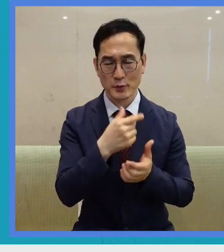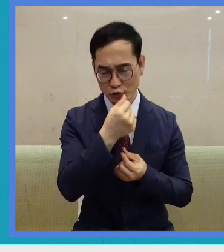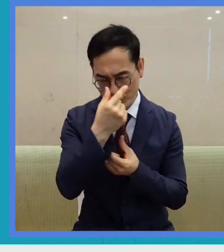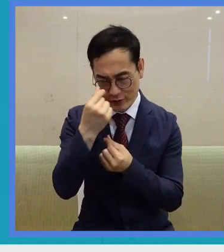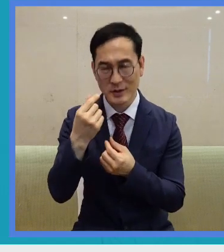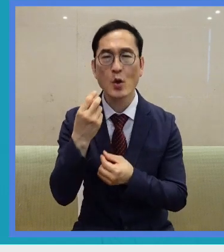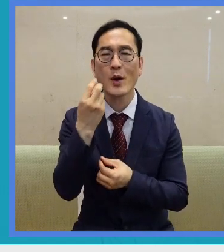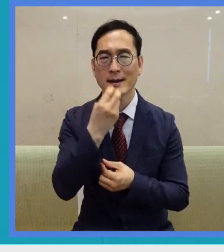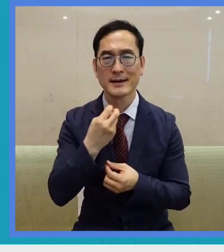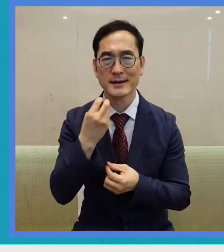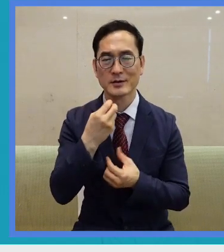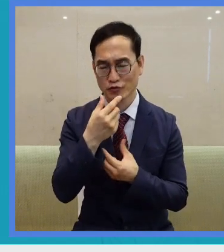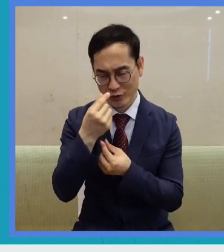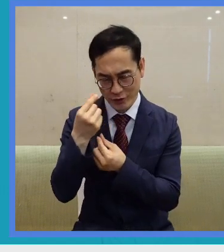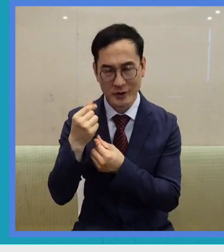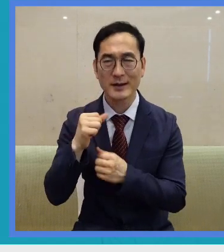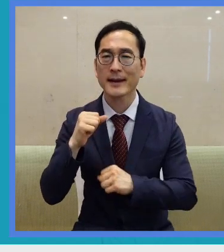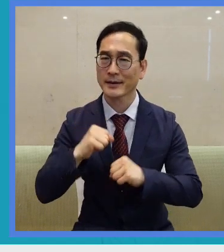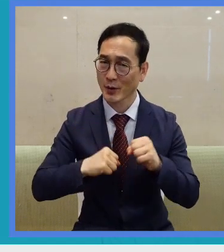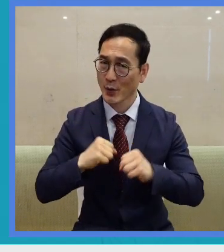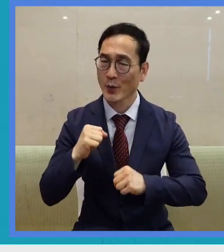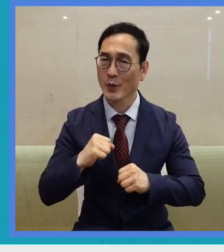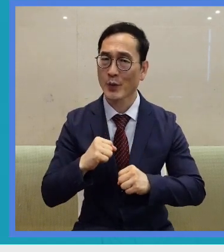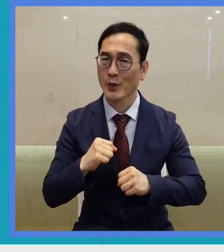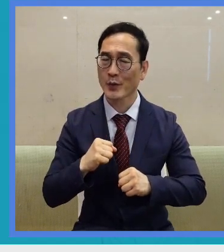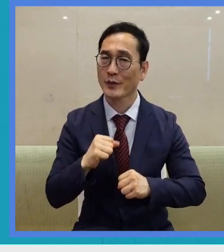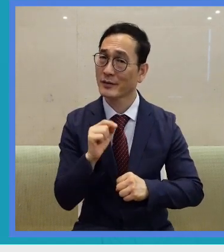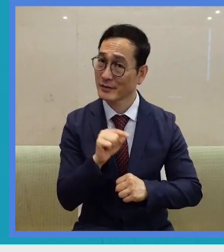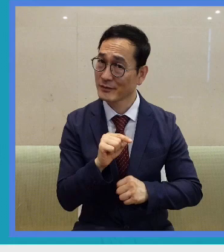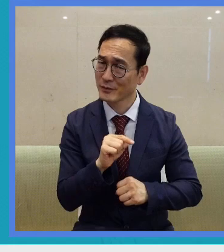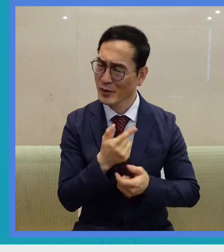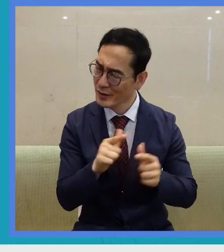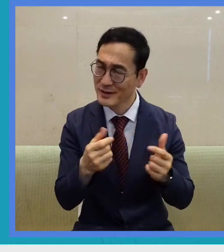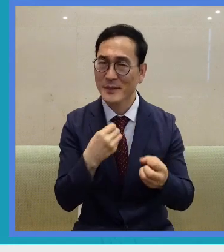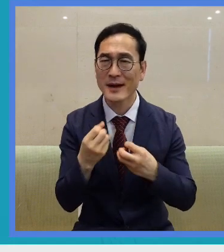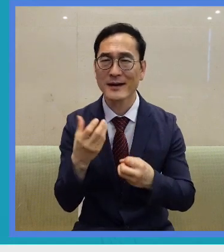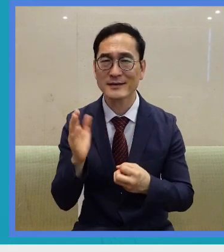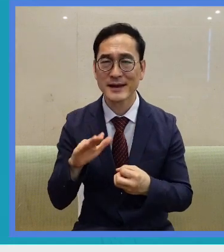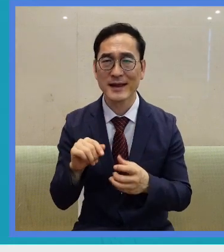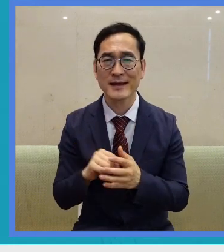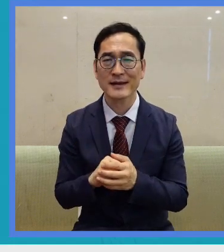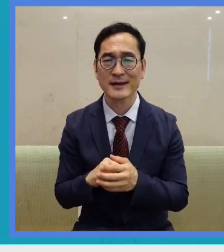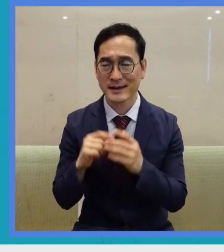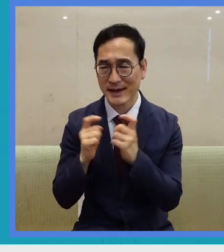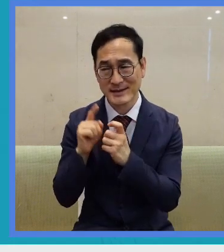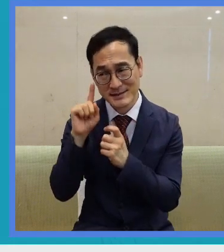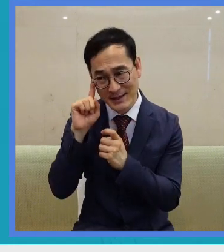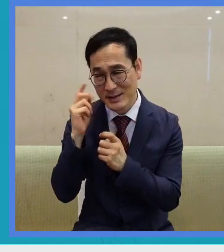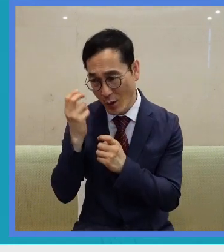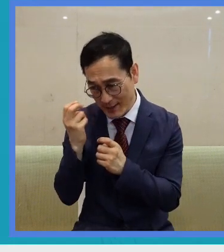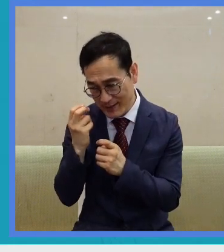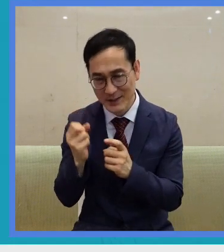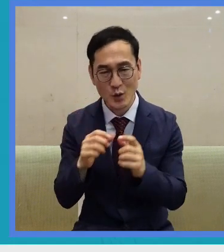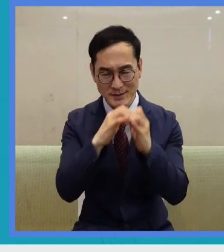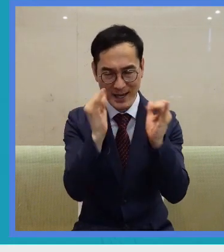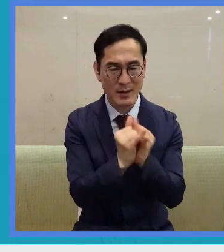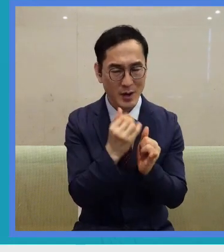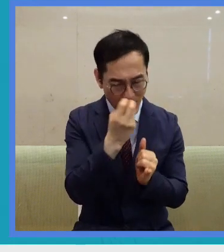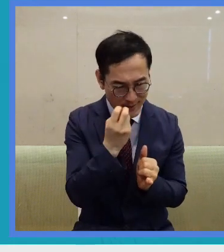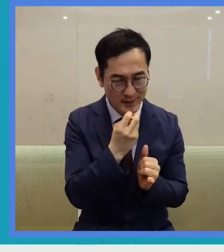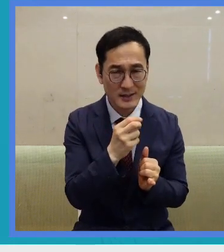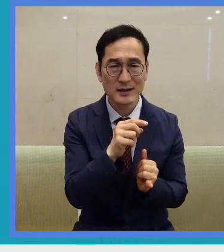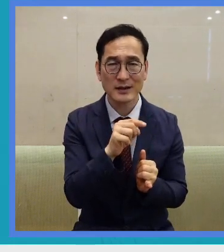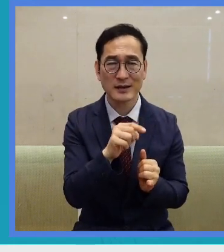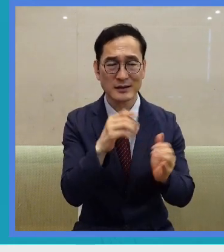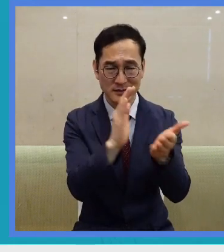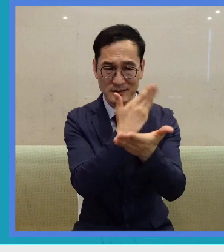주시는데요. 특히 우리는 이렇게 개인적인 스트레스 관리에서부터 우리 사회가 전체적으로 해야 될 그런 개입 방법은 무엇인가 이런